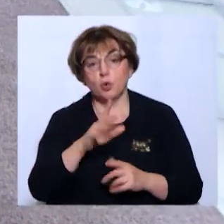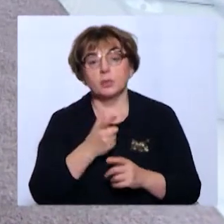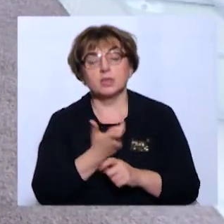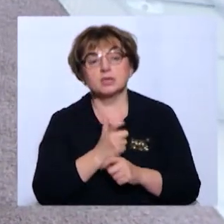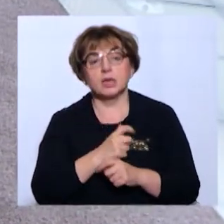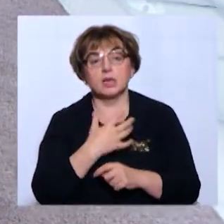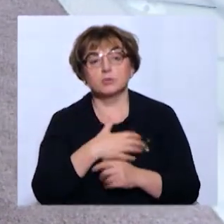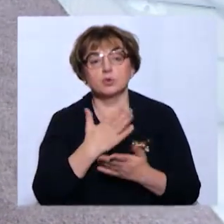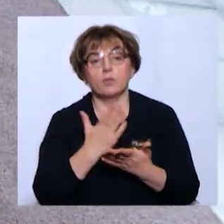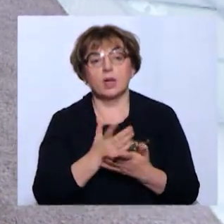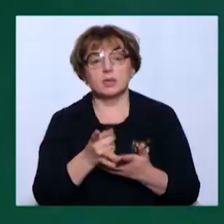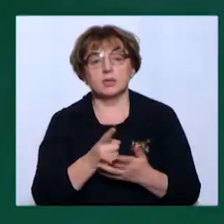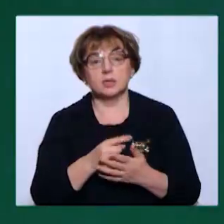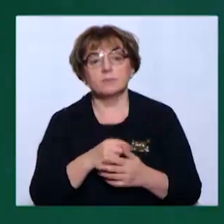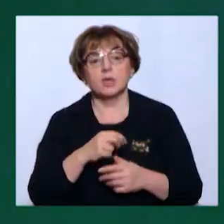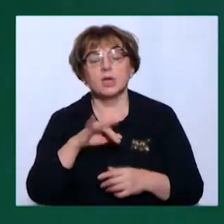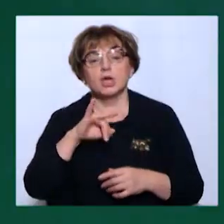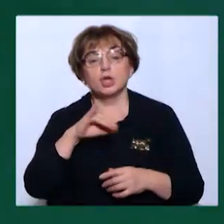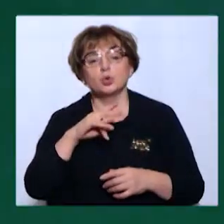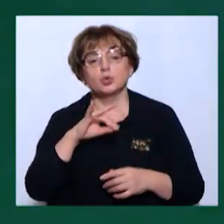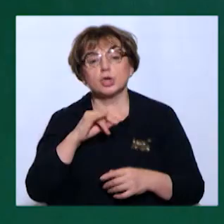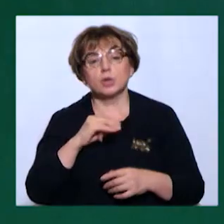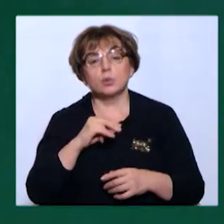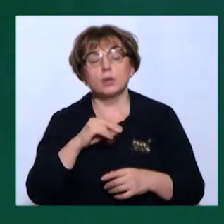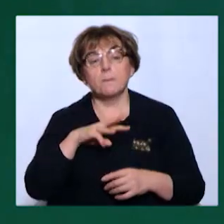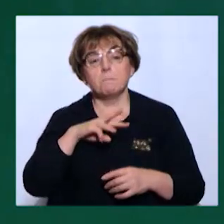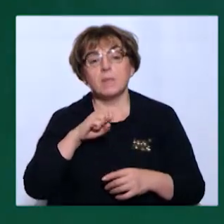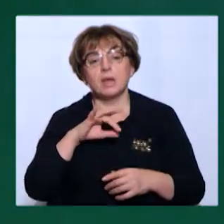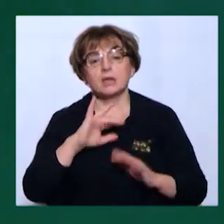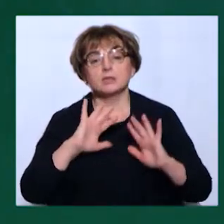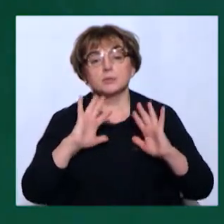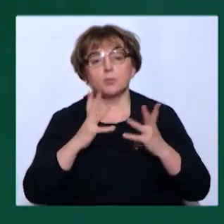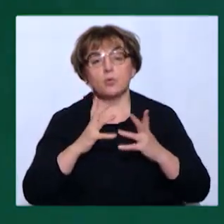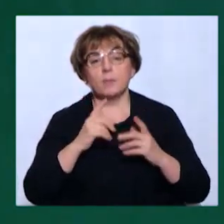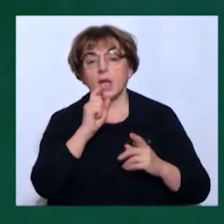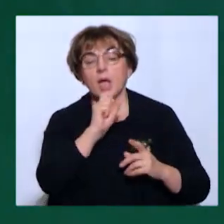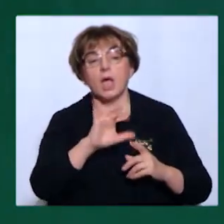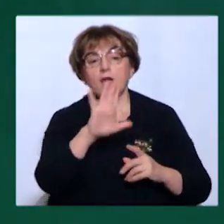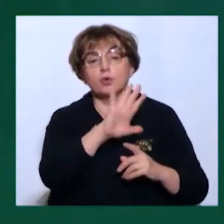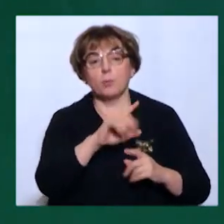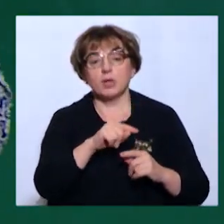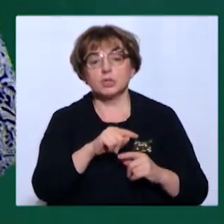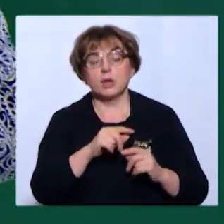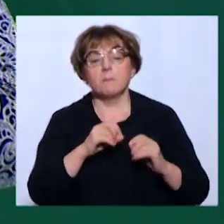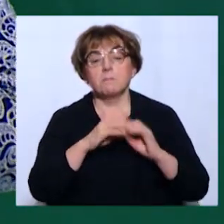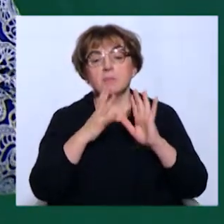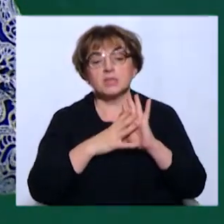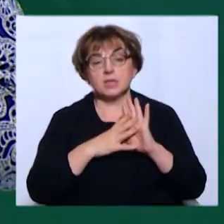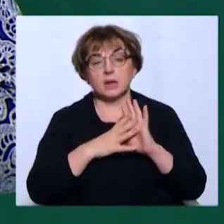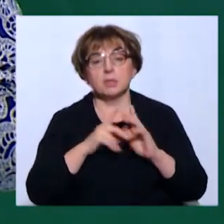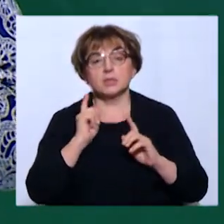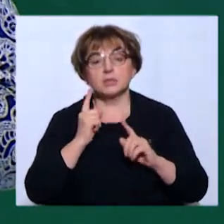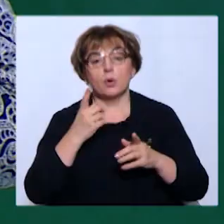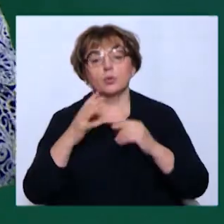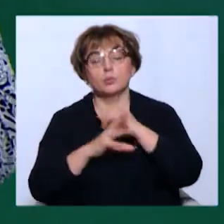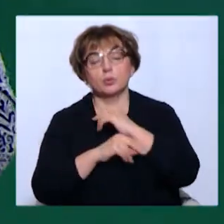არის ინდუსტრიული მელანიზმის მოვლენა. ევროპაში 19 საუკუნის ბოლოსა და 20 საუკუნის